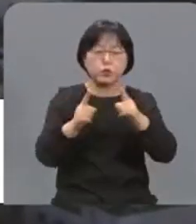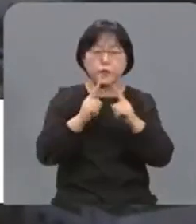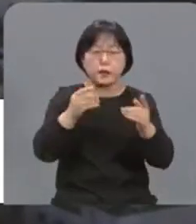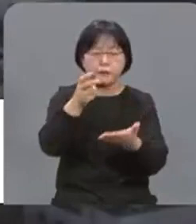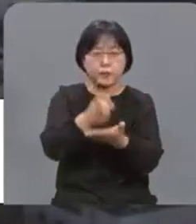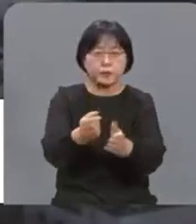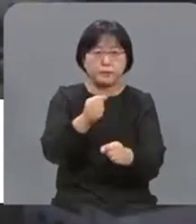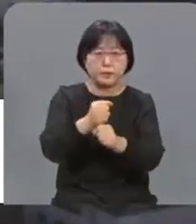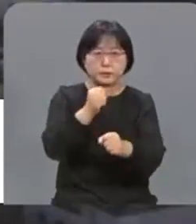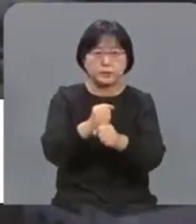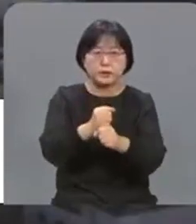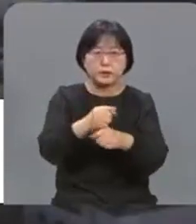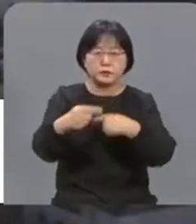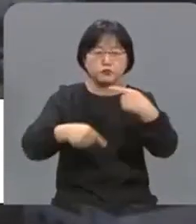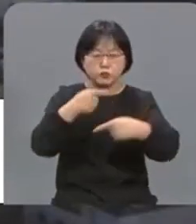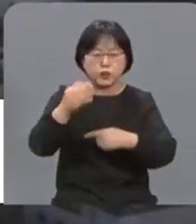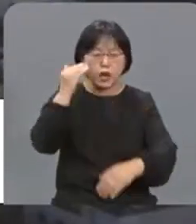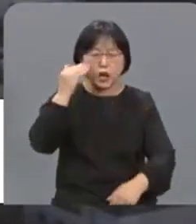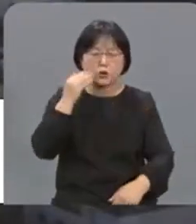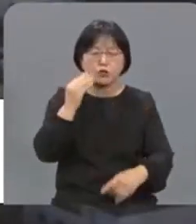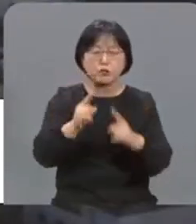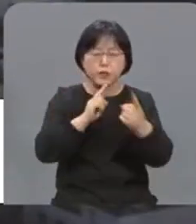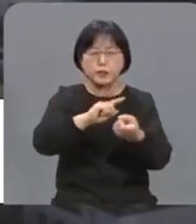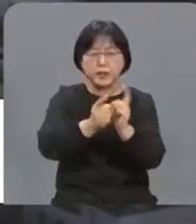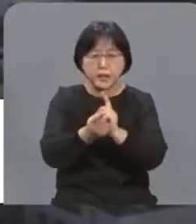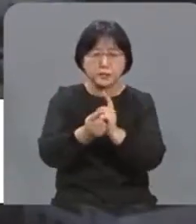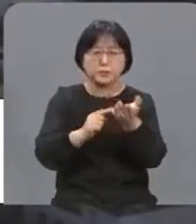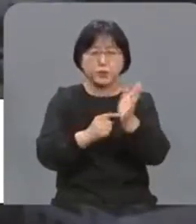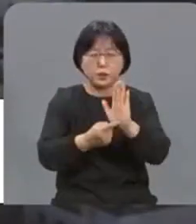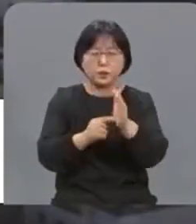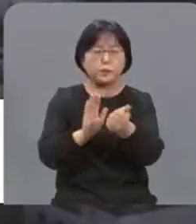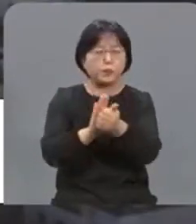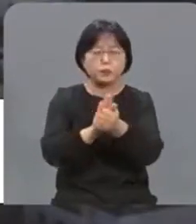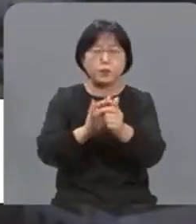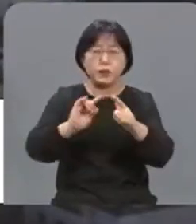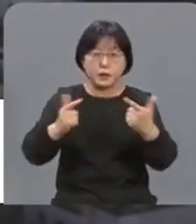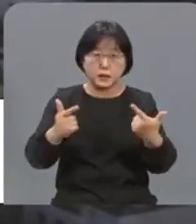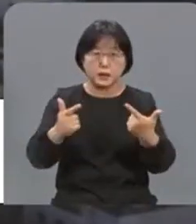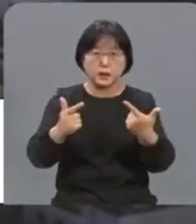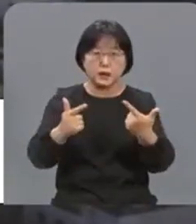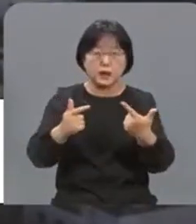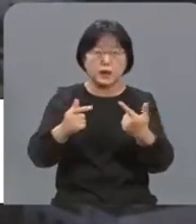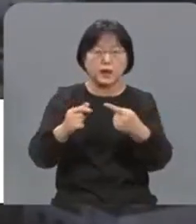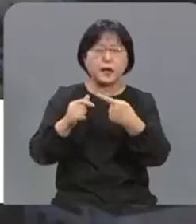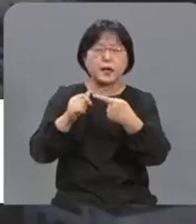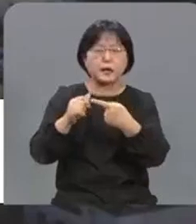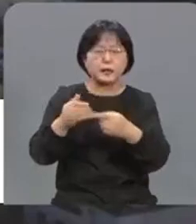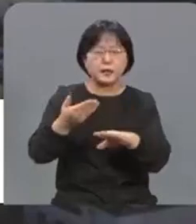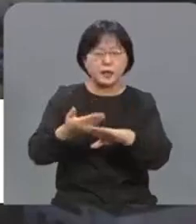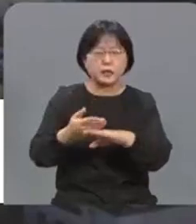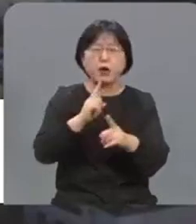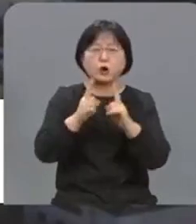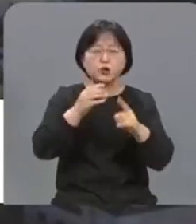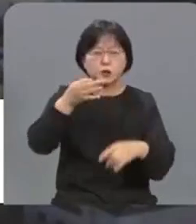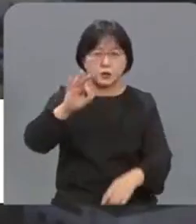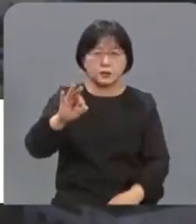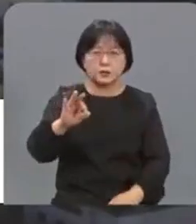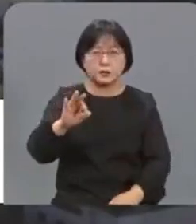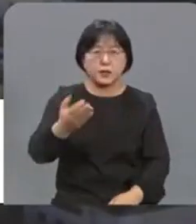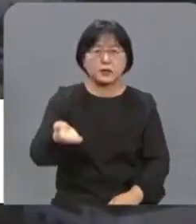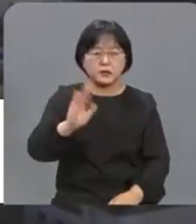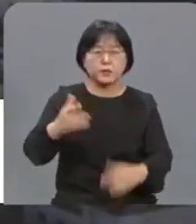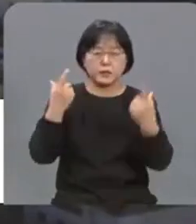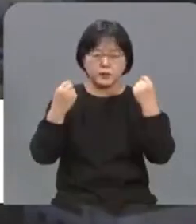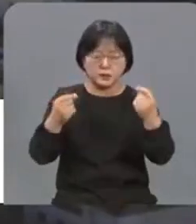언어법이 제정되면서 수어는 한국어를 대체 표현하는 보조적 수단이 아닌 또 하나의 언어로 규정됐습니다. 하지만